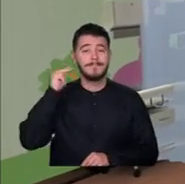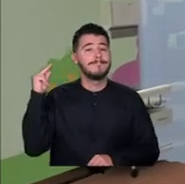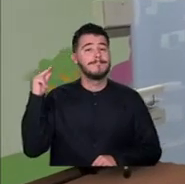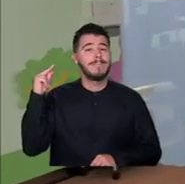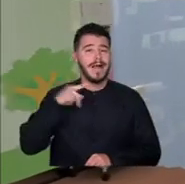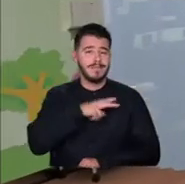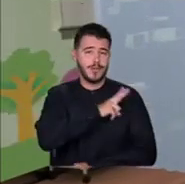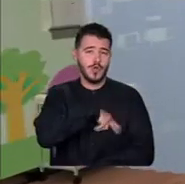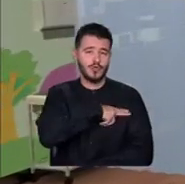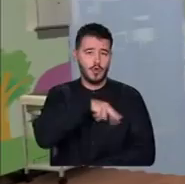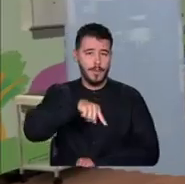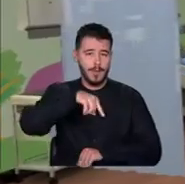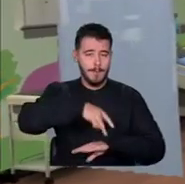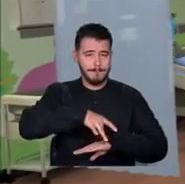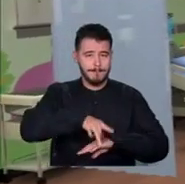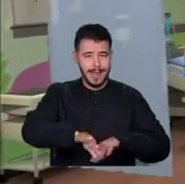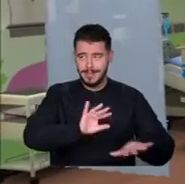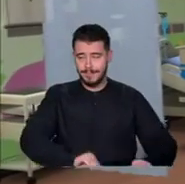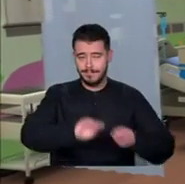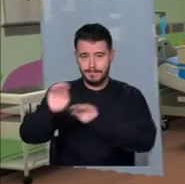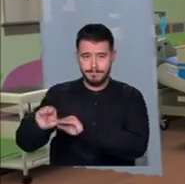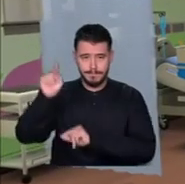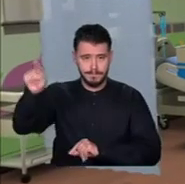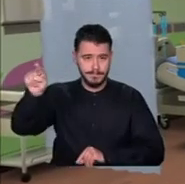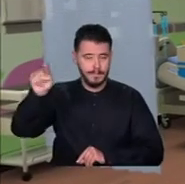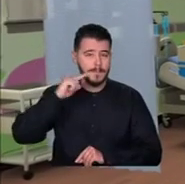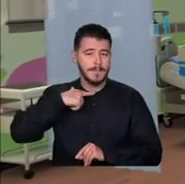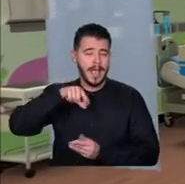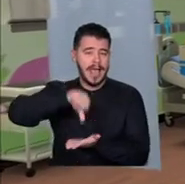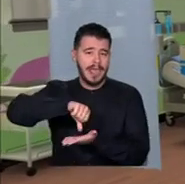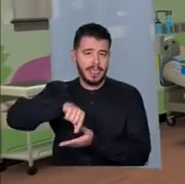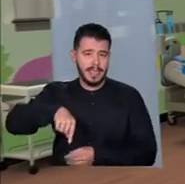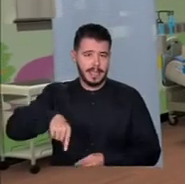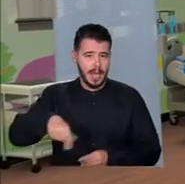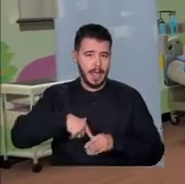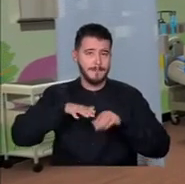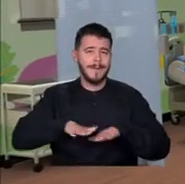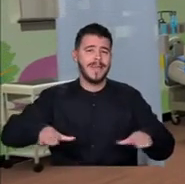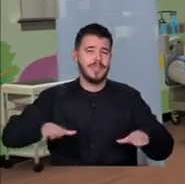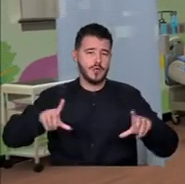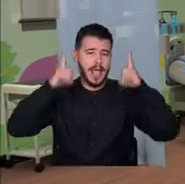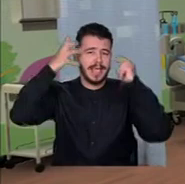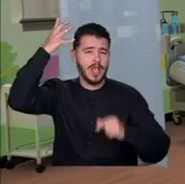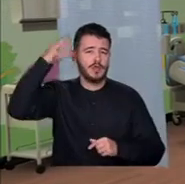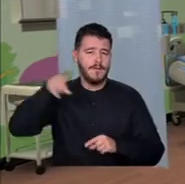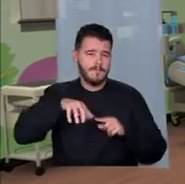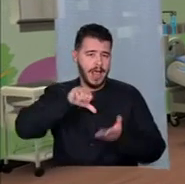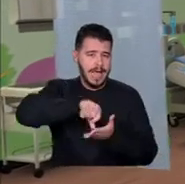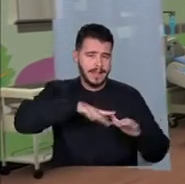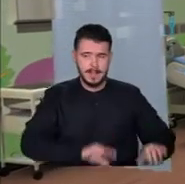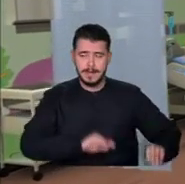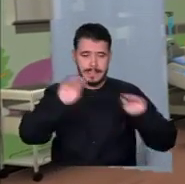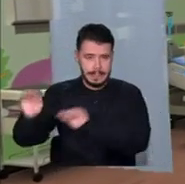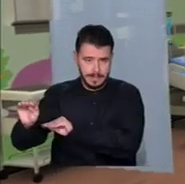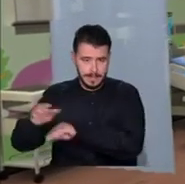για παραπάνω εξετάσεις, αλλά σε καλή κατάσταση, στο νοσοκομείο Παίδων Αγία Σοφία στην Αθήνα. Το